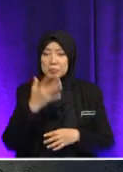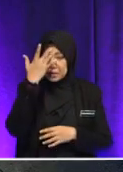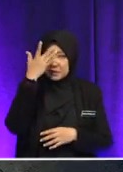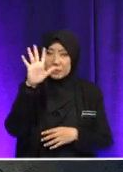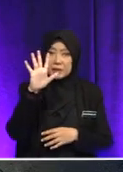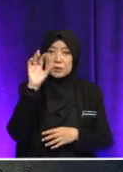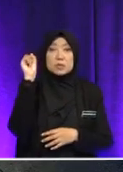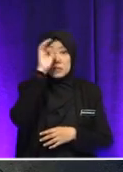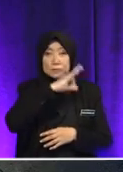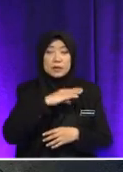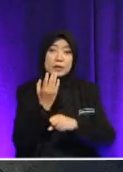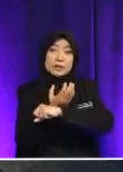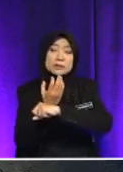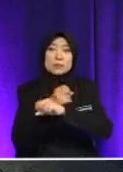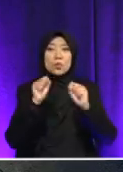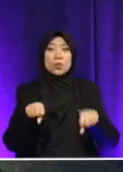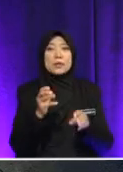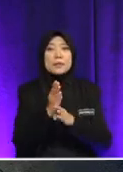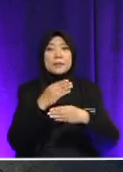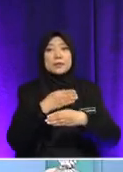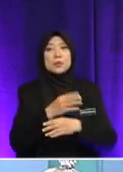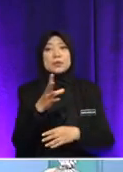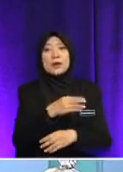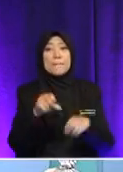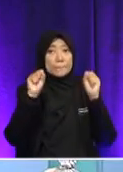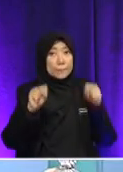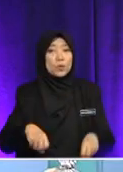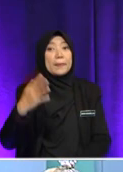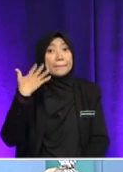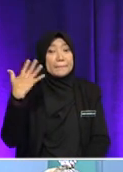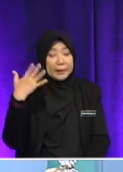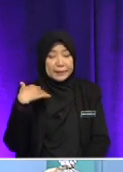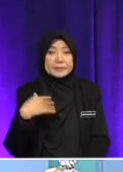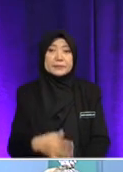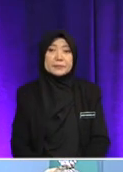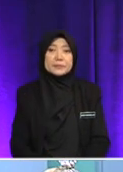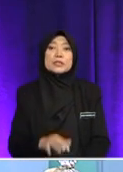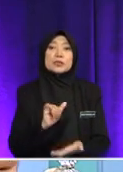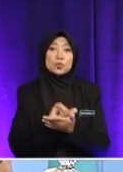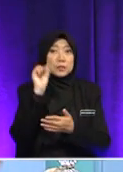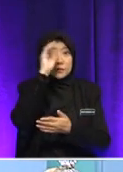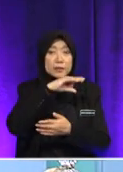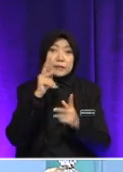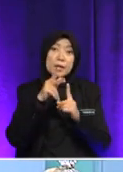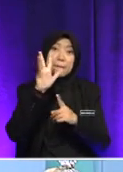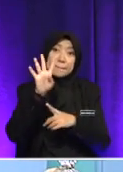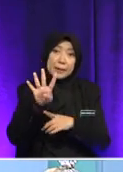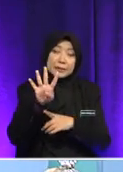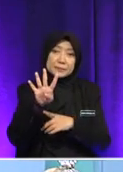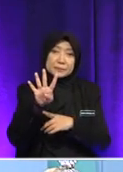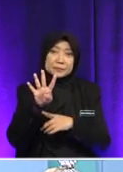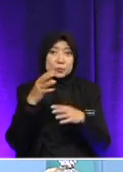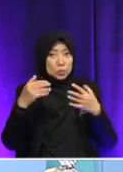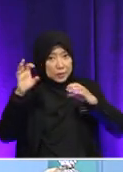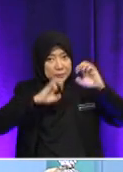boleh dibentuk dan dipanaskan juga alah oke oke itu sifat yang ke-4 so Mira ada bawa eksperimen